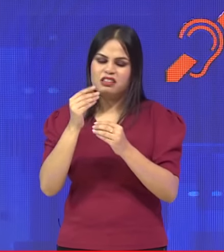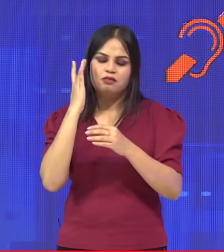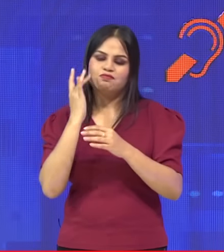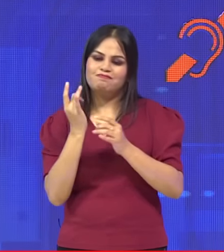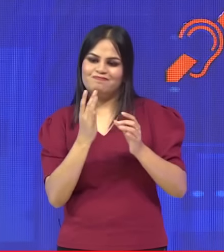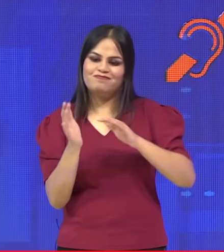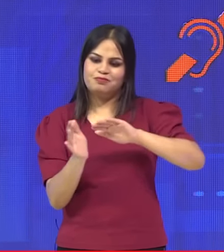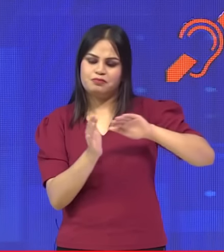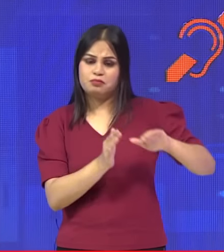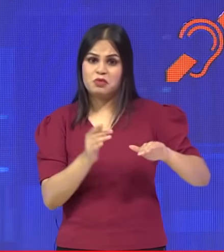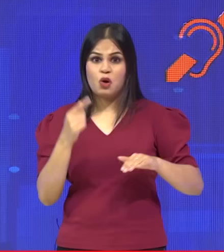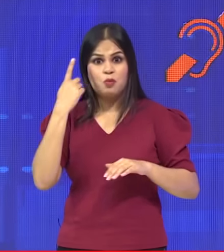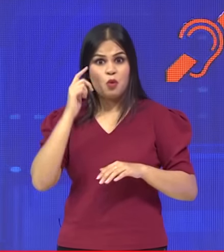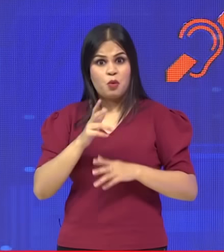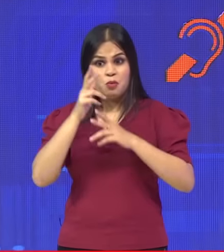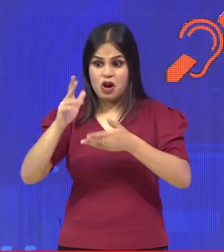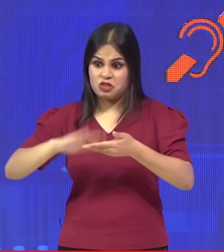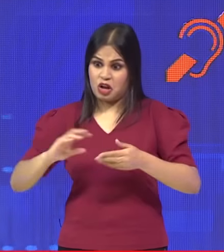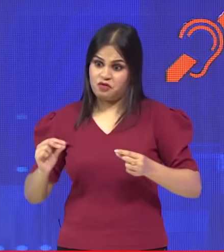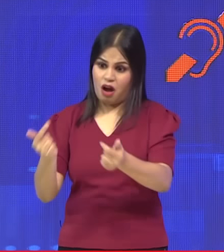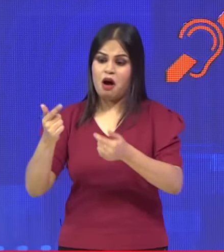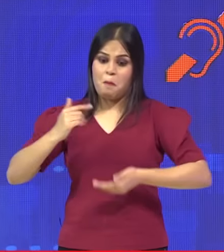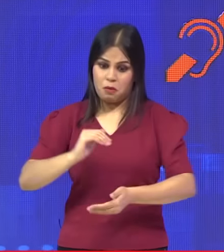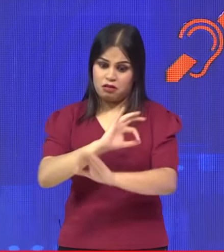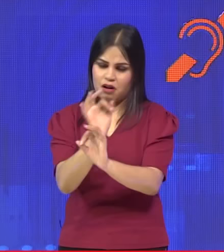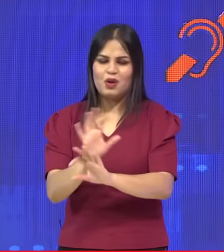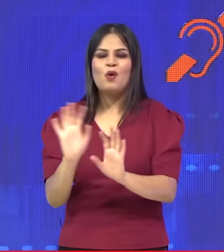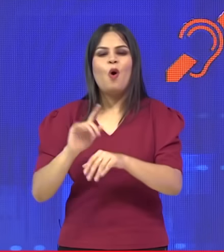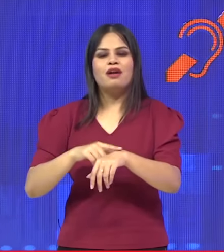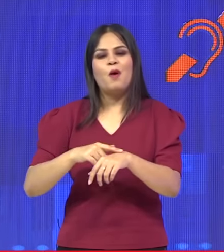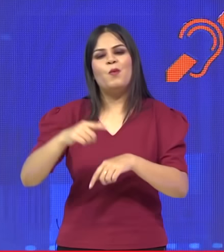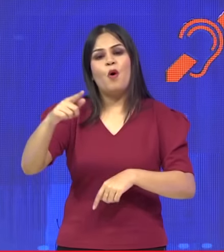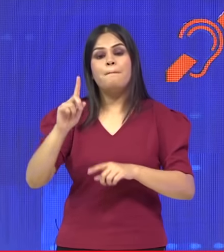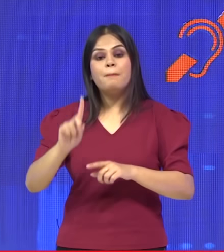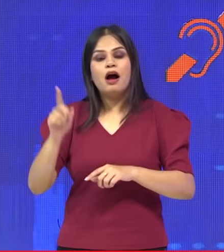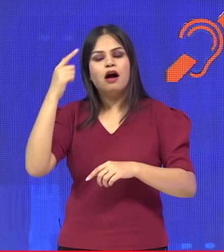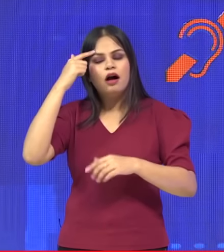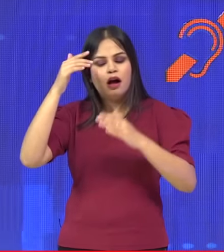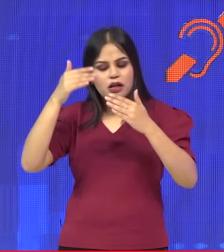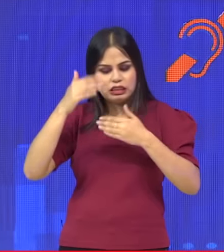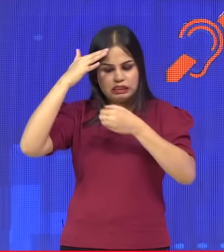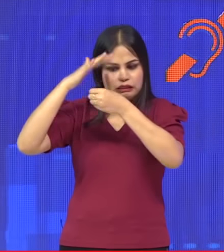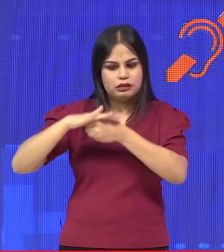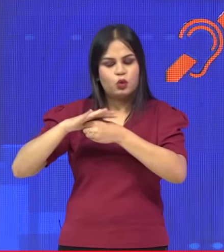की शादी हो जाए बच्चे हो जाए अभी नहीं बहुत टाइम है बट तू गेट आउट